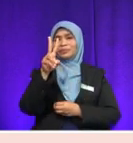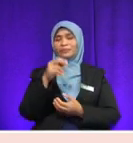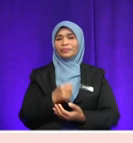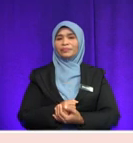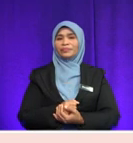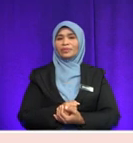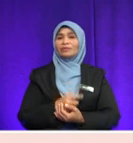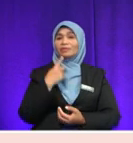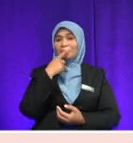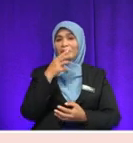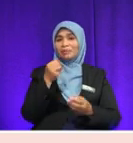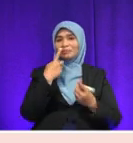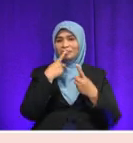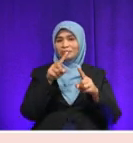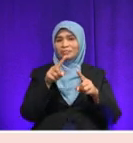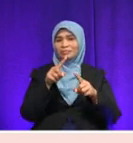siapa